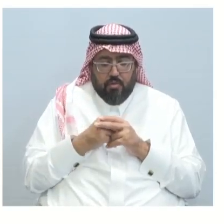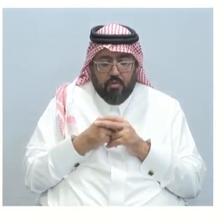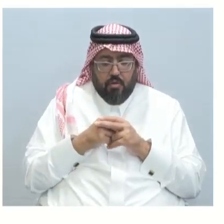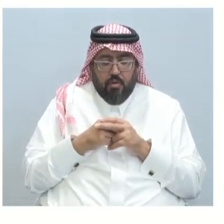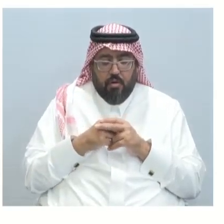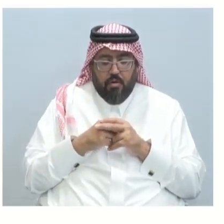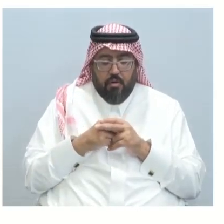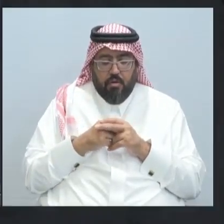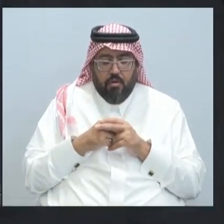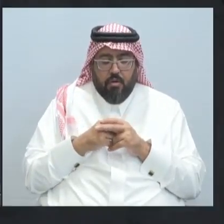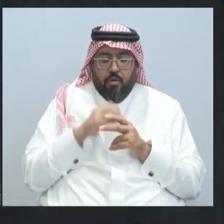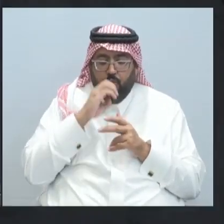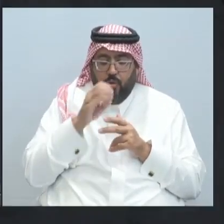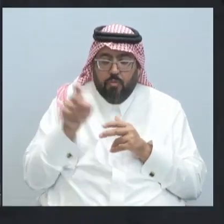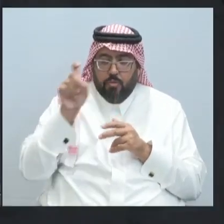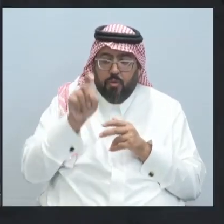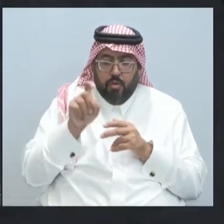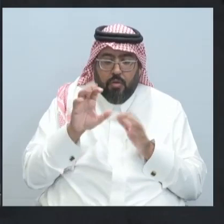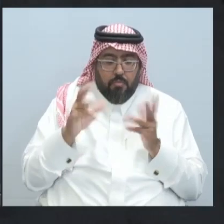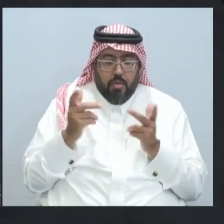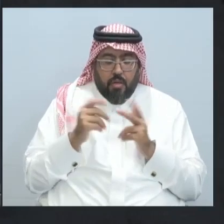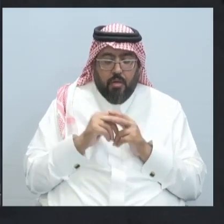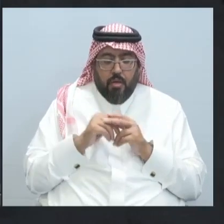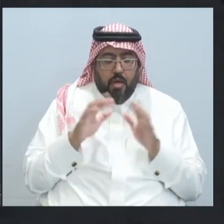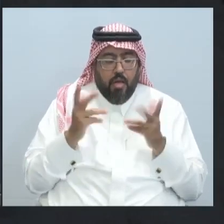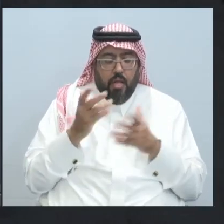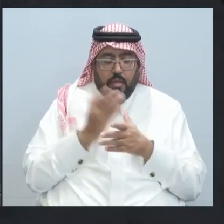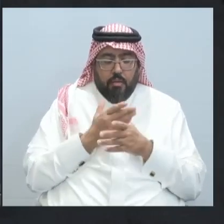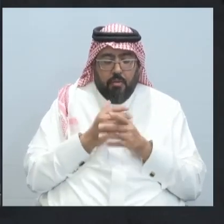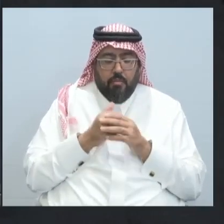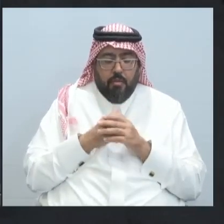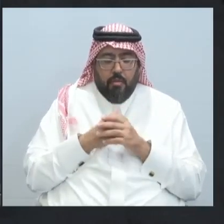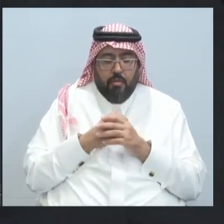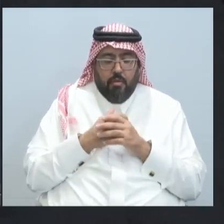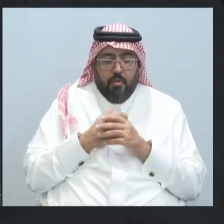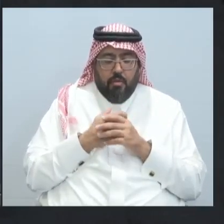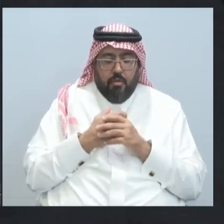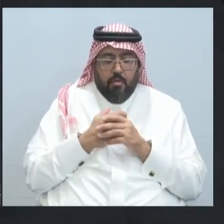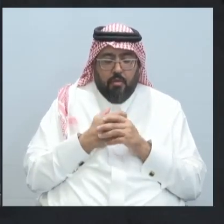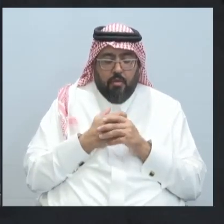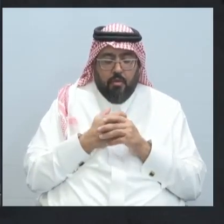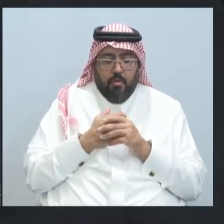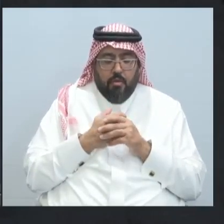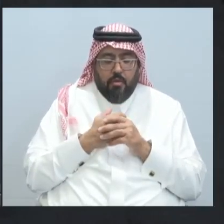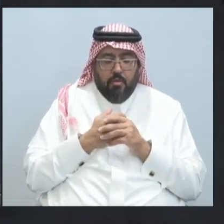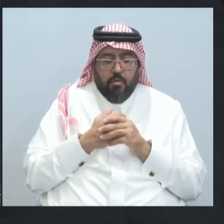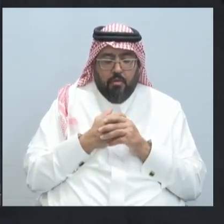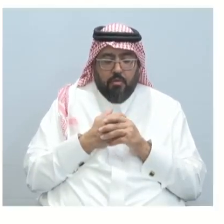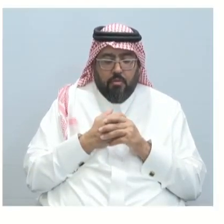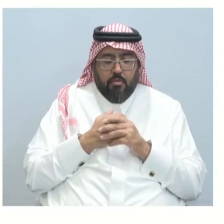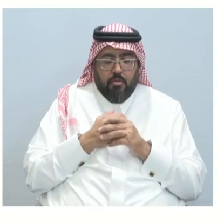الاحوال من يجيب على هذا السؤال لماذا ما السبب